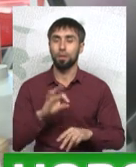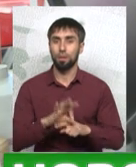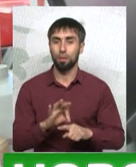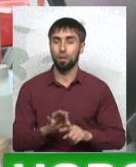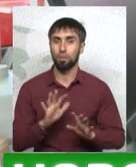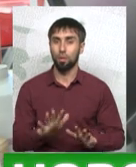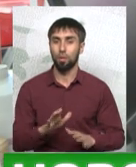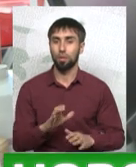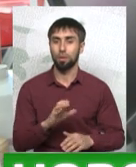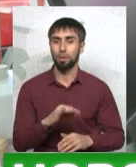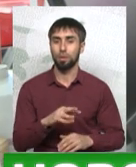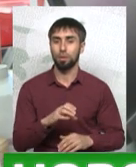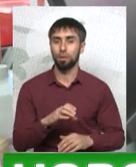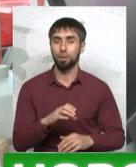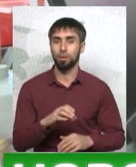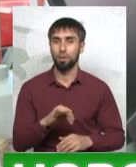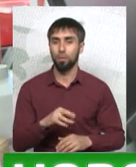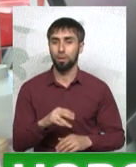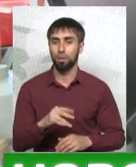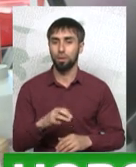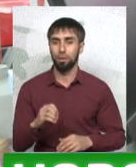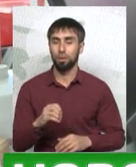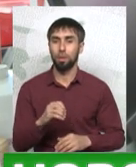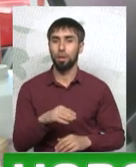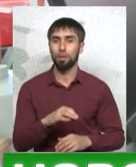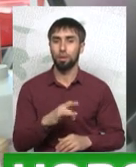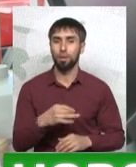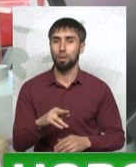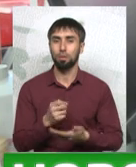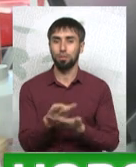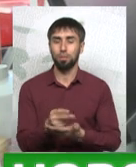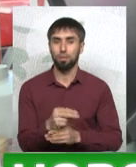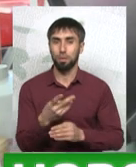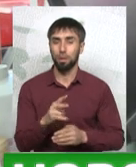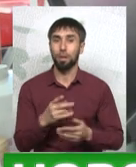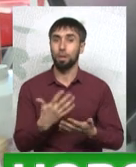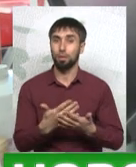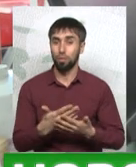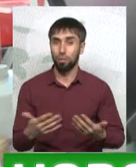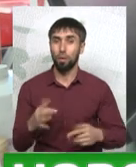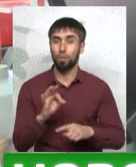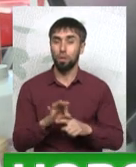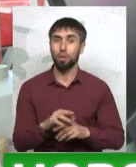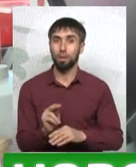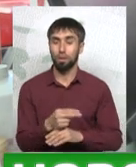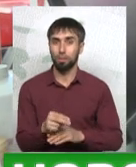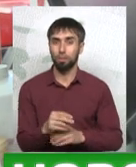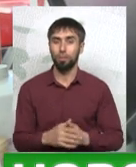только симптоматического, этиологического терапии нету. Если мы какие-то другие болезни